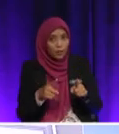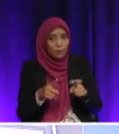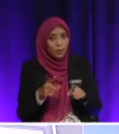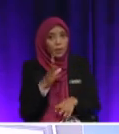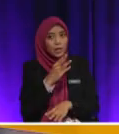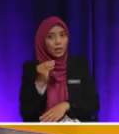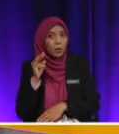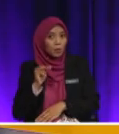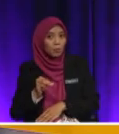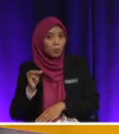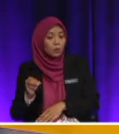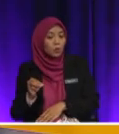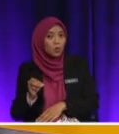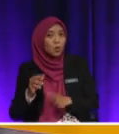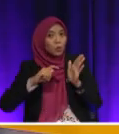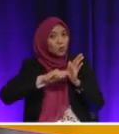tersebut dia